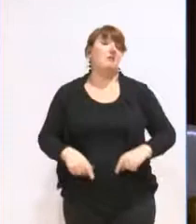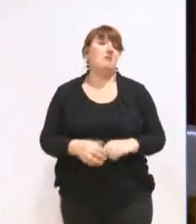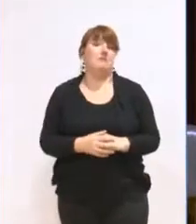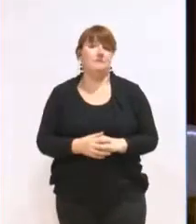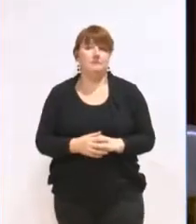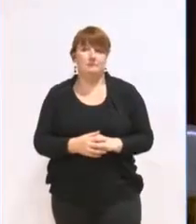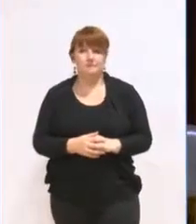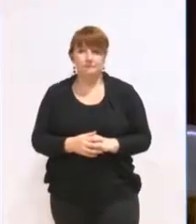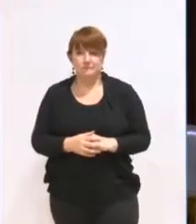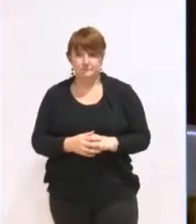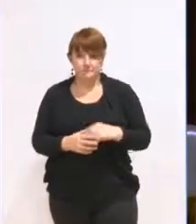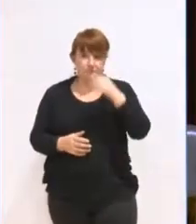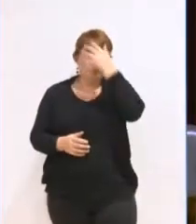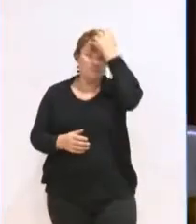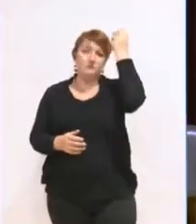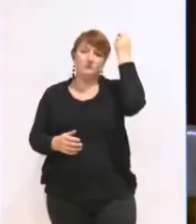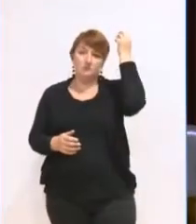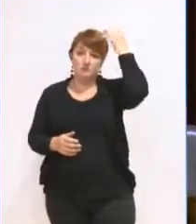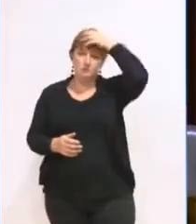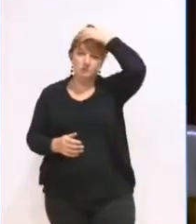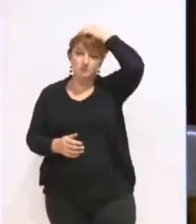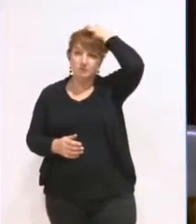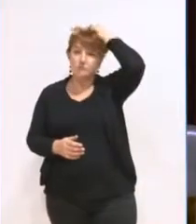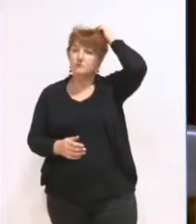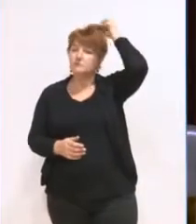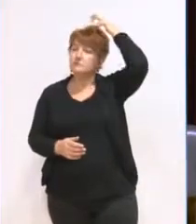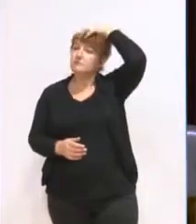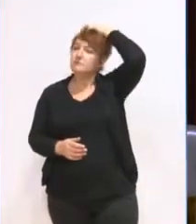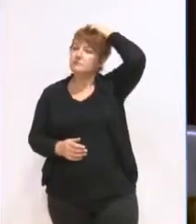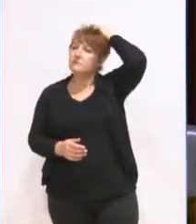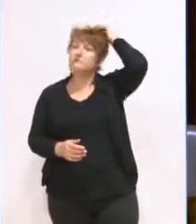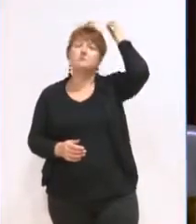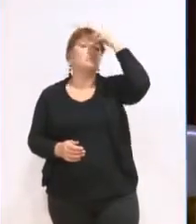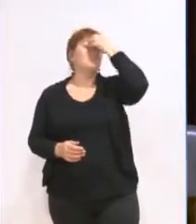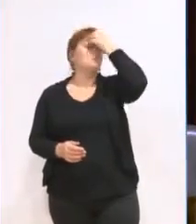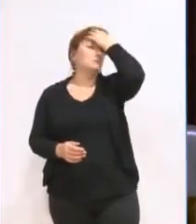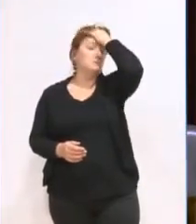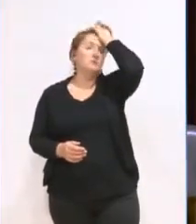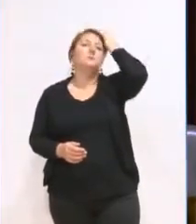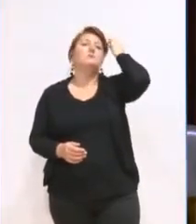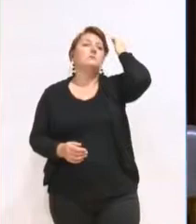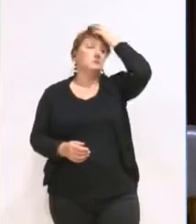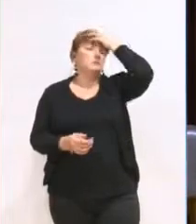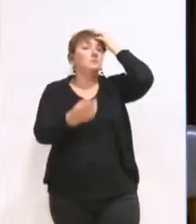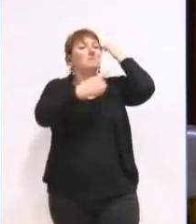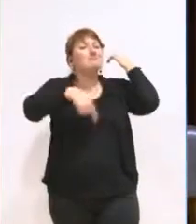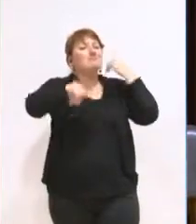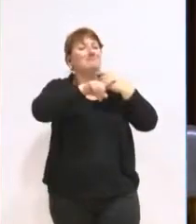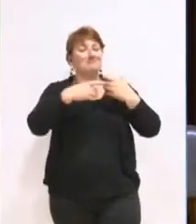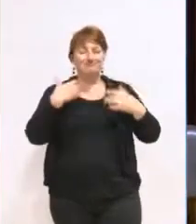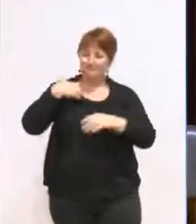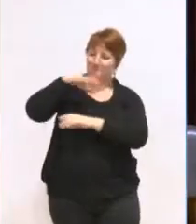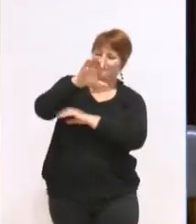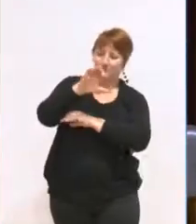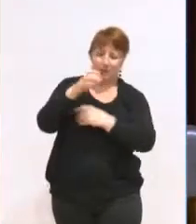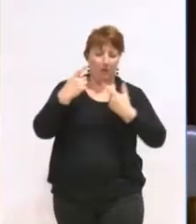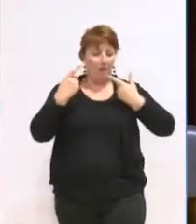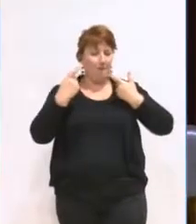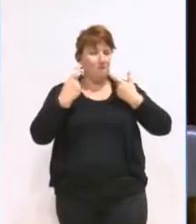Quelle répartition souhaitez-vous donner dans le cadre de vos dépenses de fonctionnement sur ces politiques